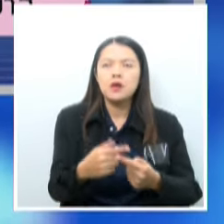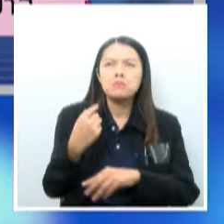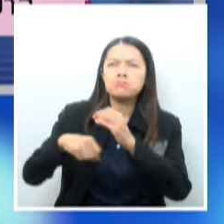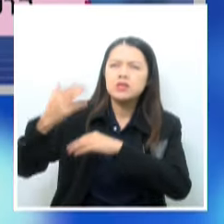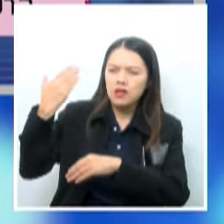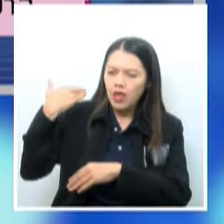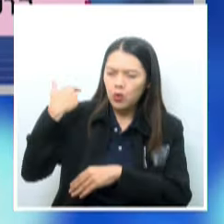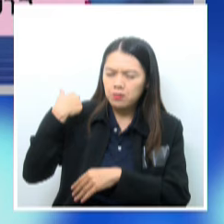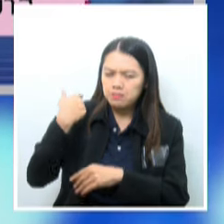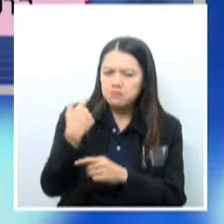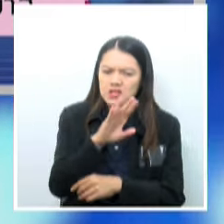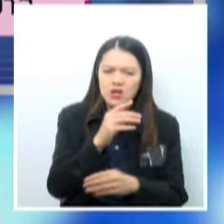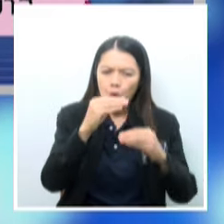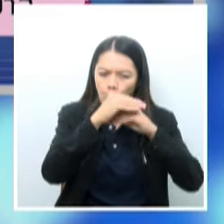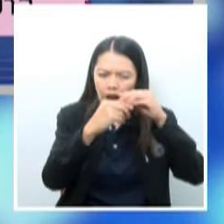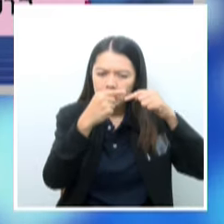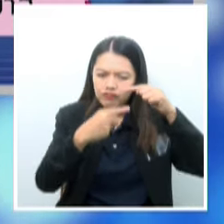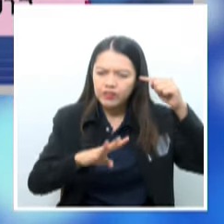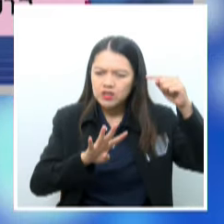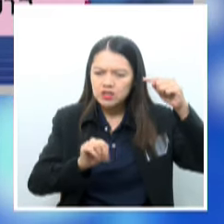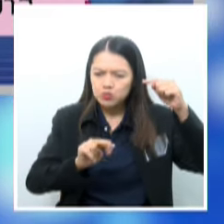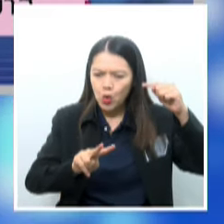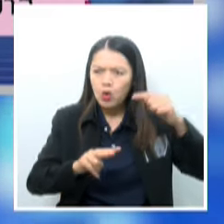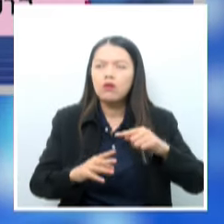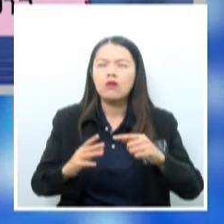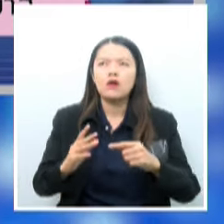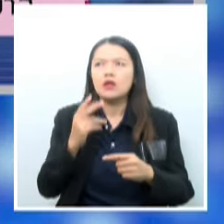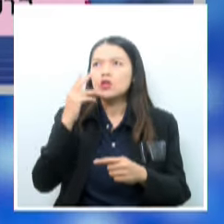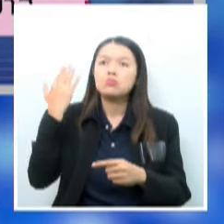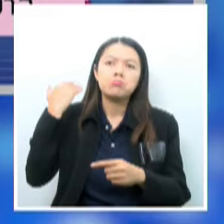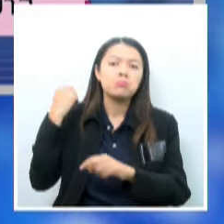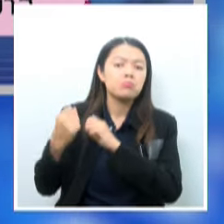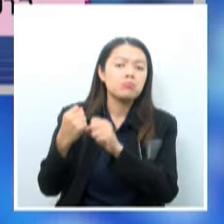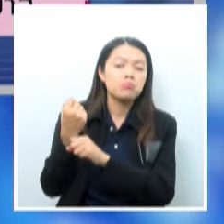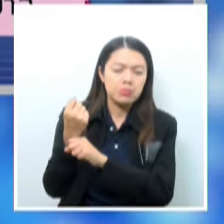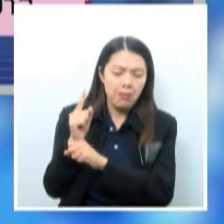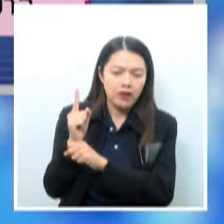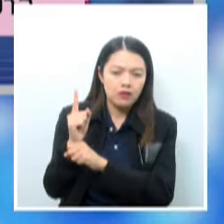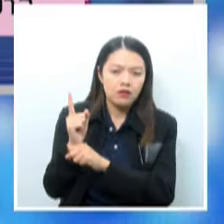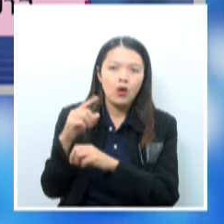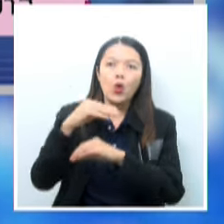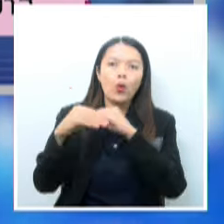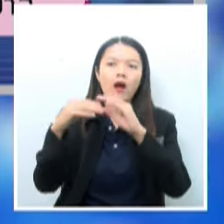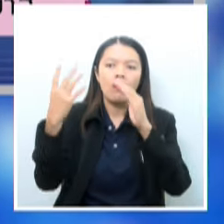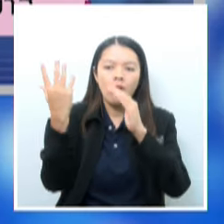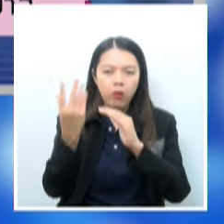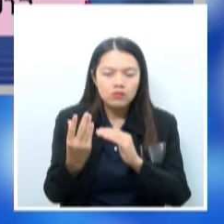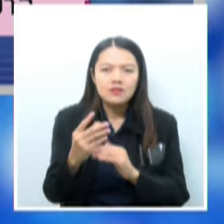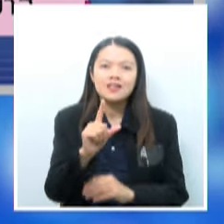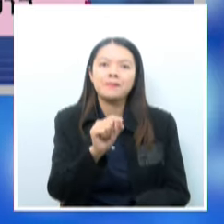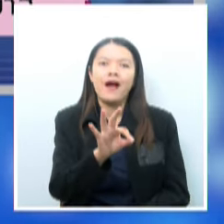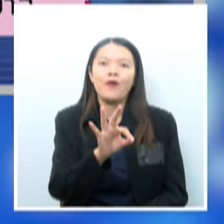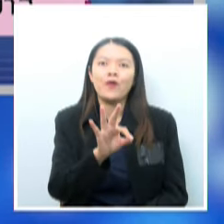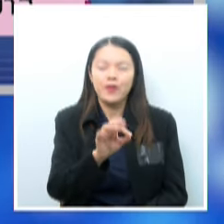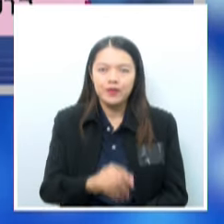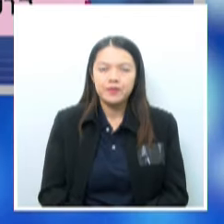ทั้งหมด42โครงการพอมาปีใหม่นี้นะครับลดเหลือ29โครงการแต่โครงการเนี่ยเราไม่